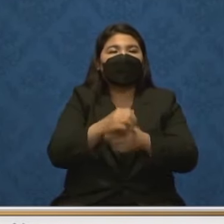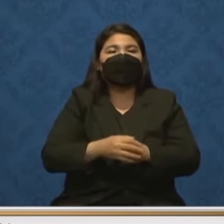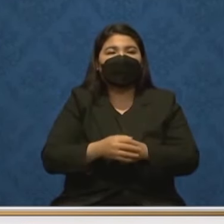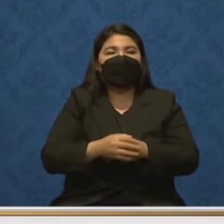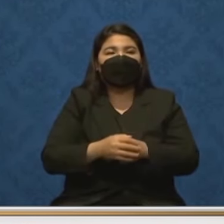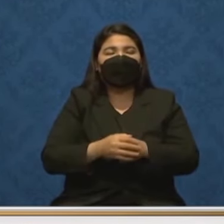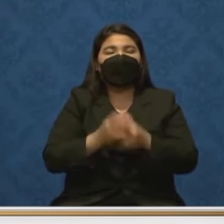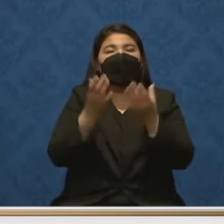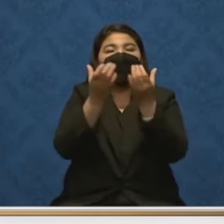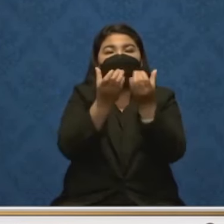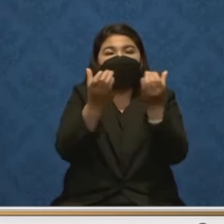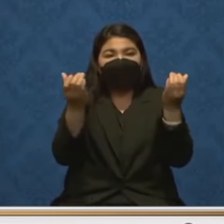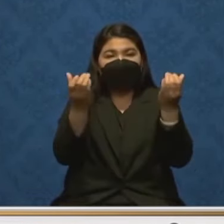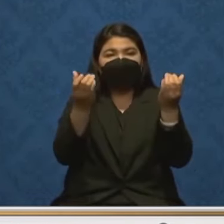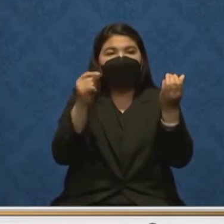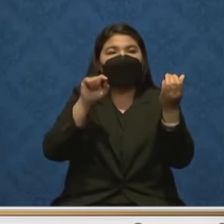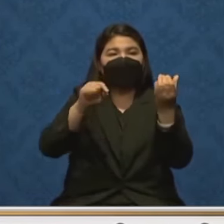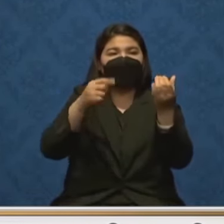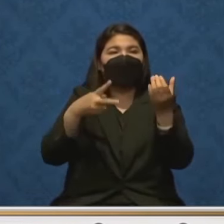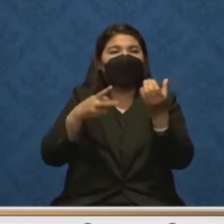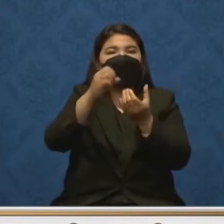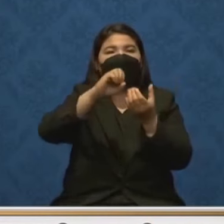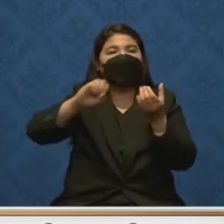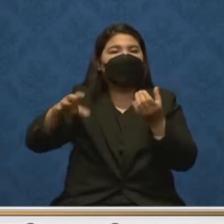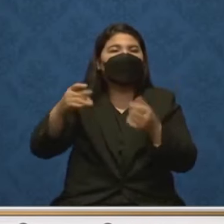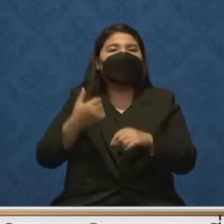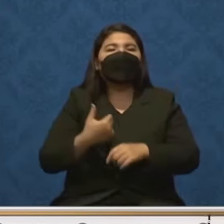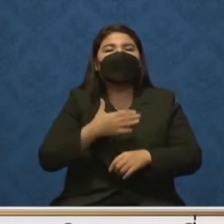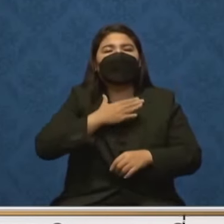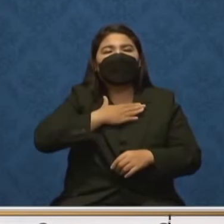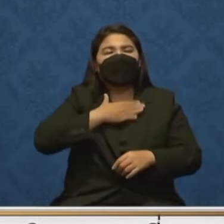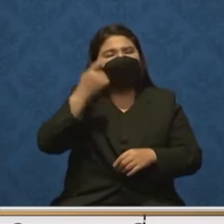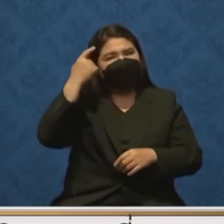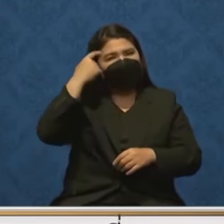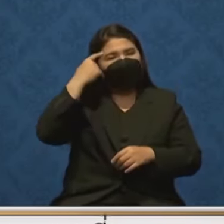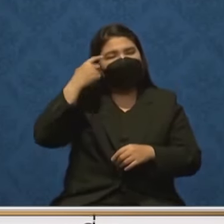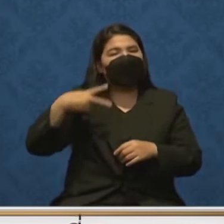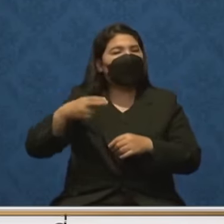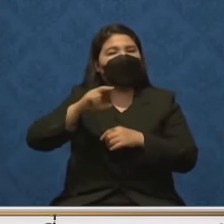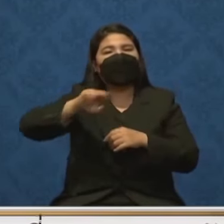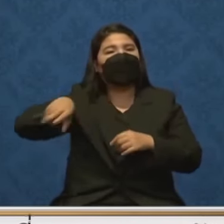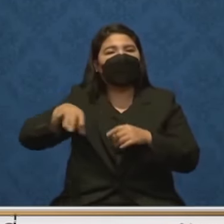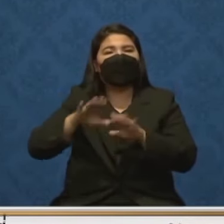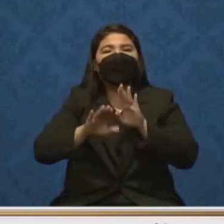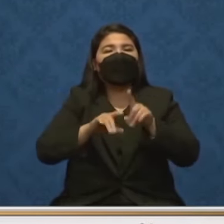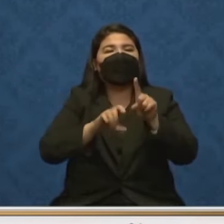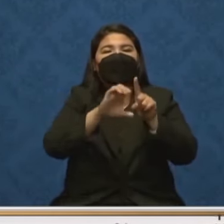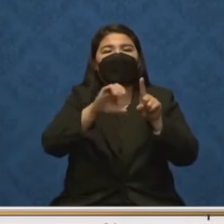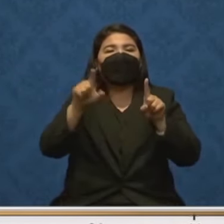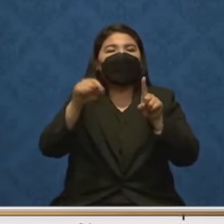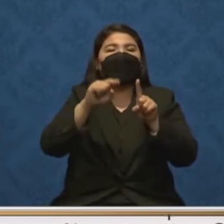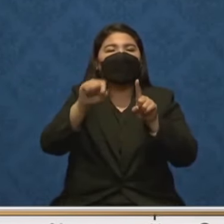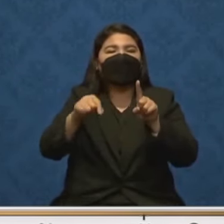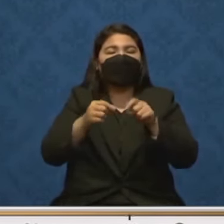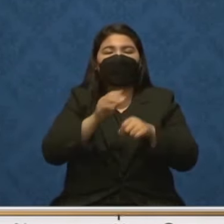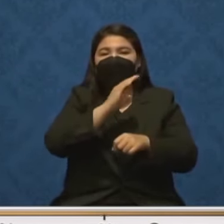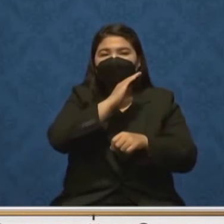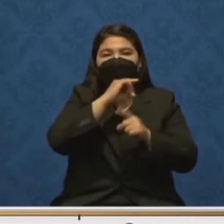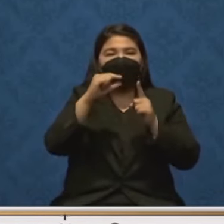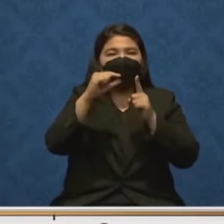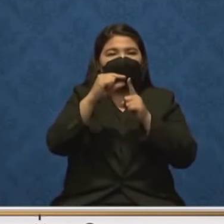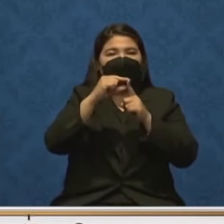ศาลรัฐธรรมนูญค่ะดิฉันคิดว่าสามารถจะตัดออกไปได้เลยทั้งร้อยเปอร์เซ็นต์นะคะหากไม่เข้าใจคำว่า